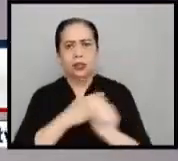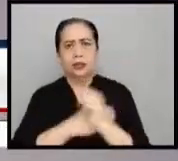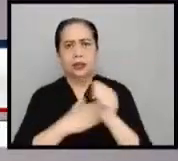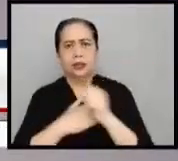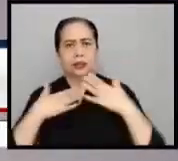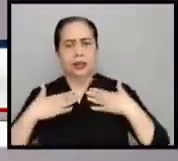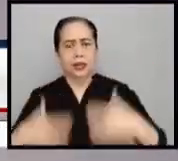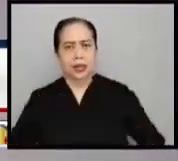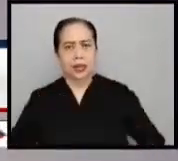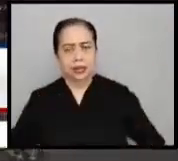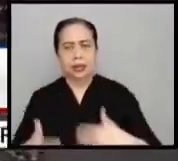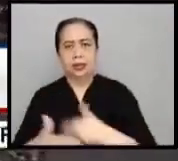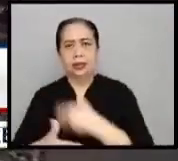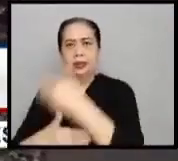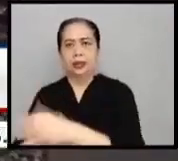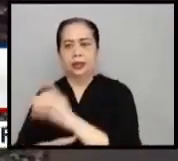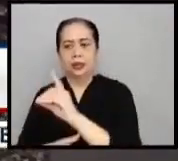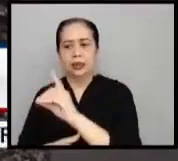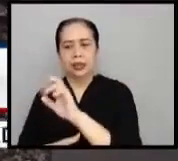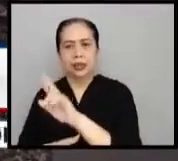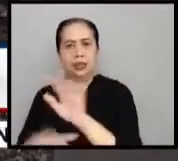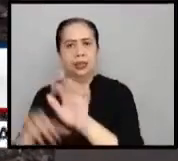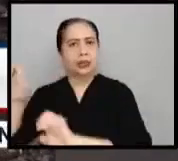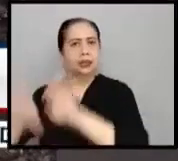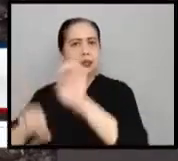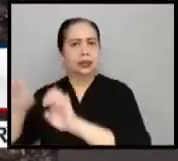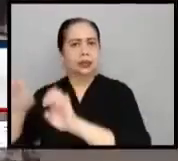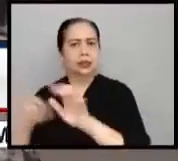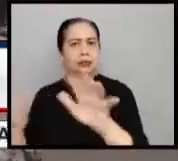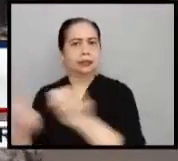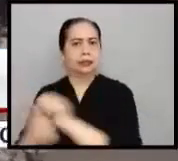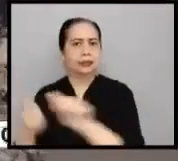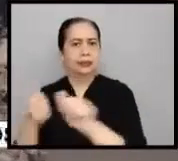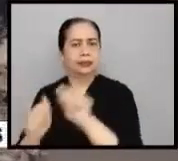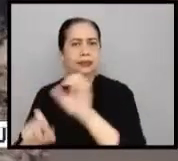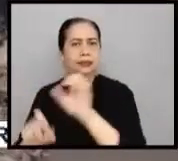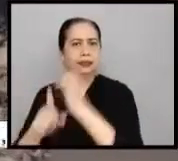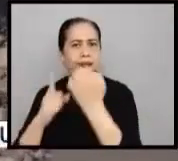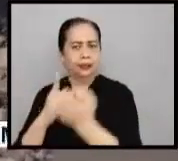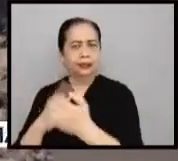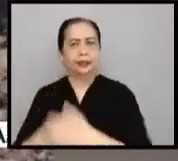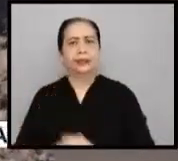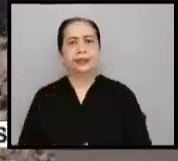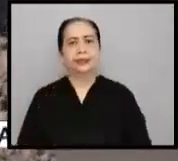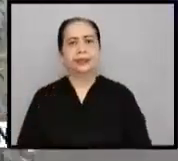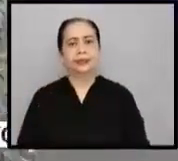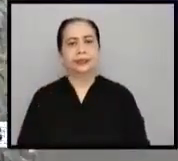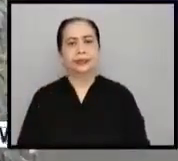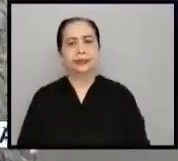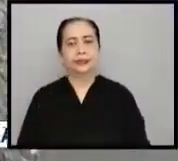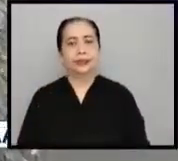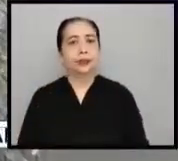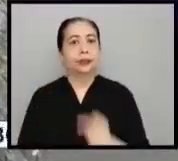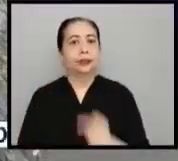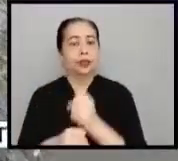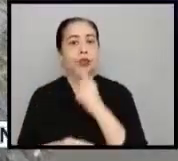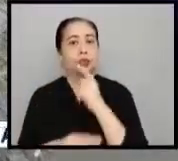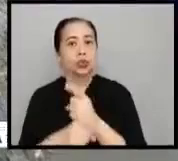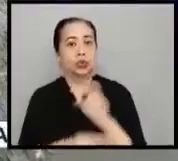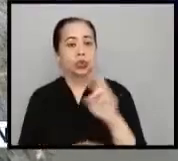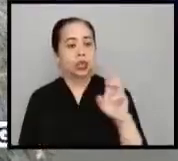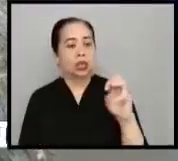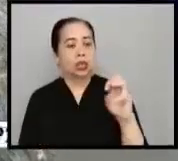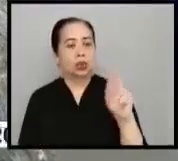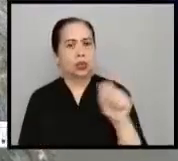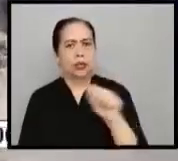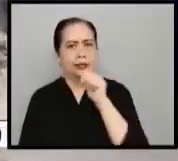DNR upang ma-assess ang pinsala na idinunot na nasabing oil spill sa biodiversity ng bansa. Pagtitiyak pa ni Remulla, hindi sila